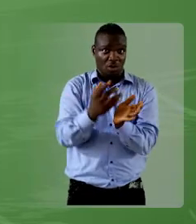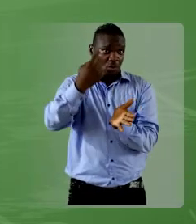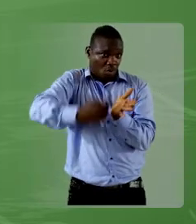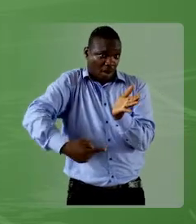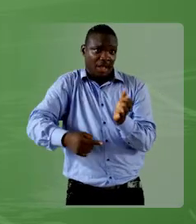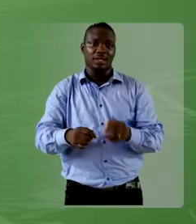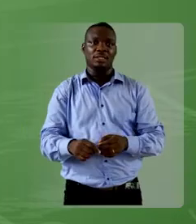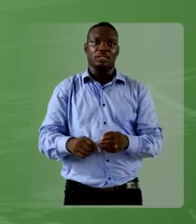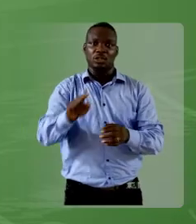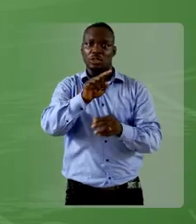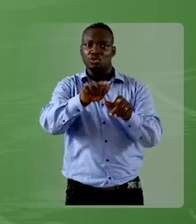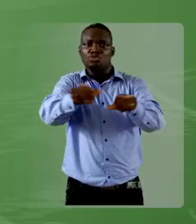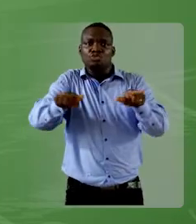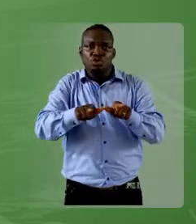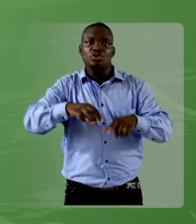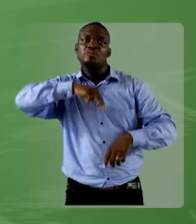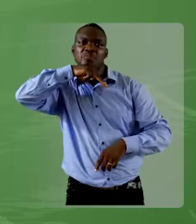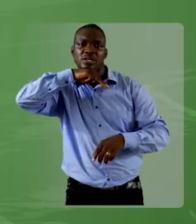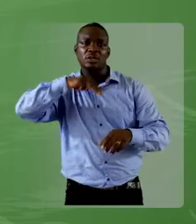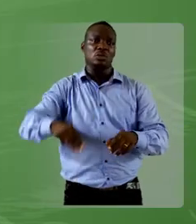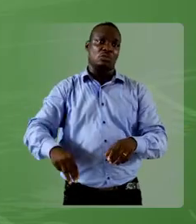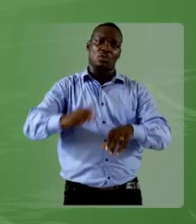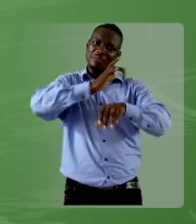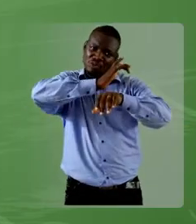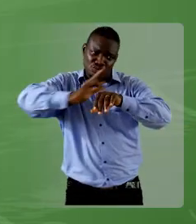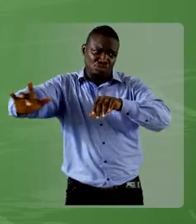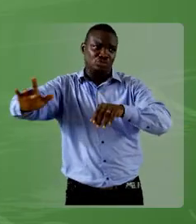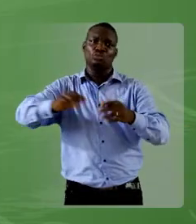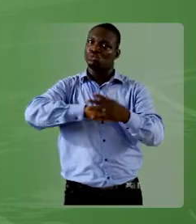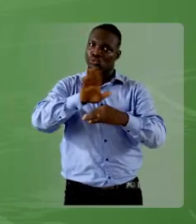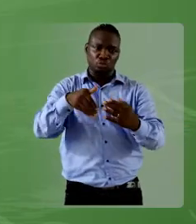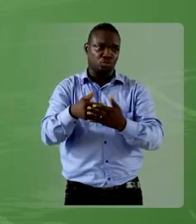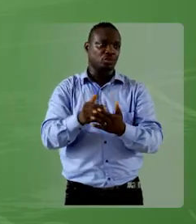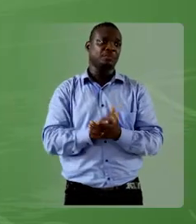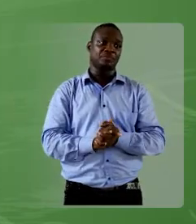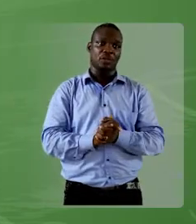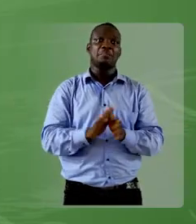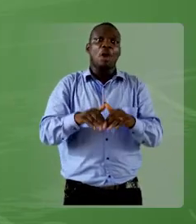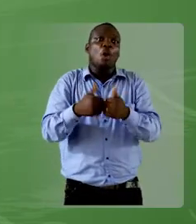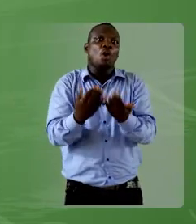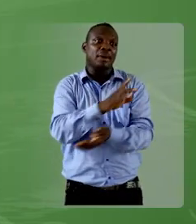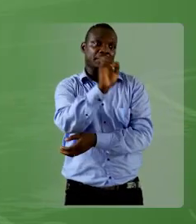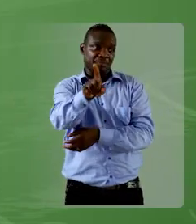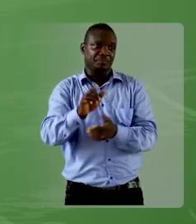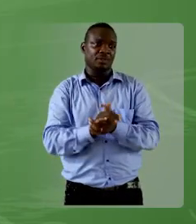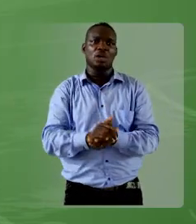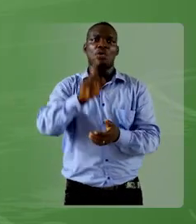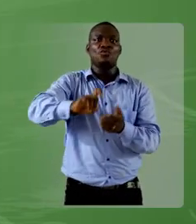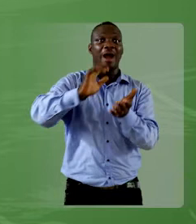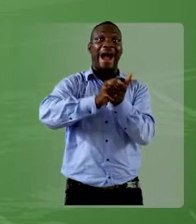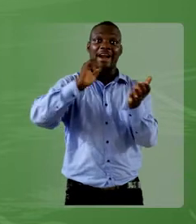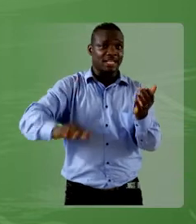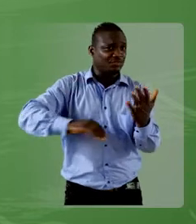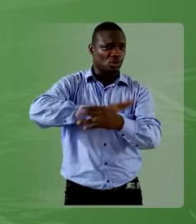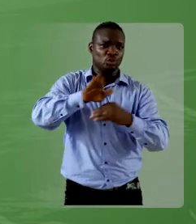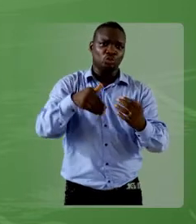consiste à mettre en nu la zone minéralisée. Pour cela, on enlève toute la couche